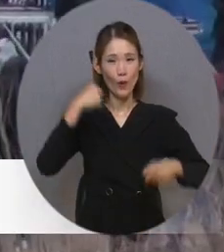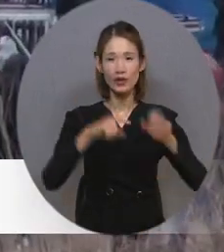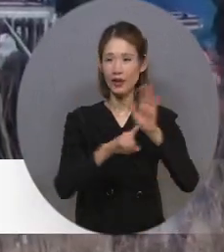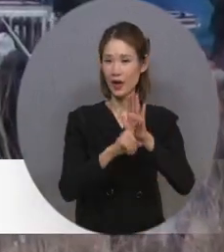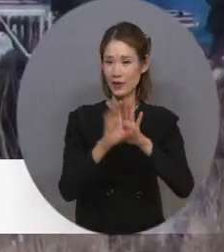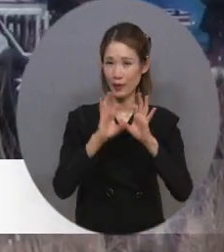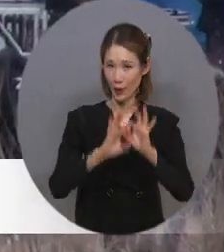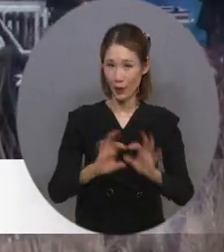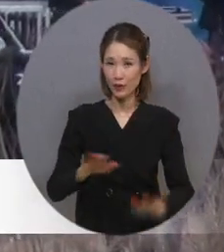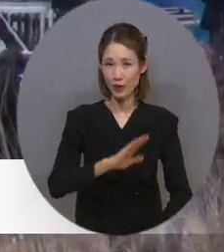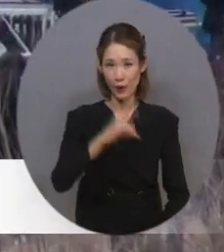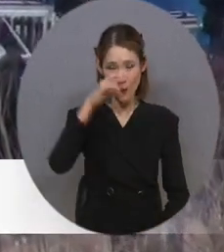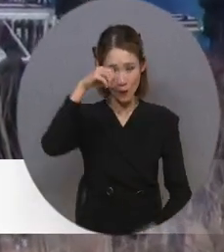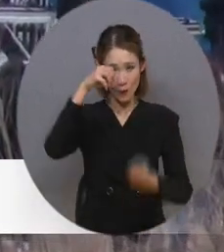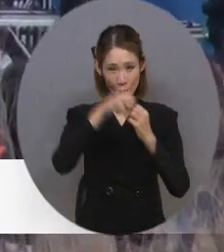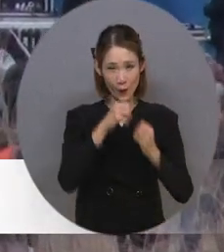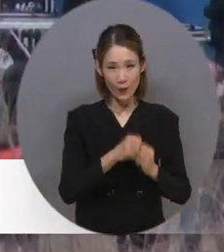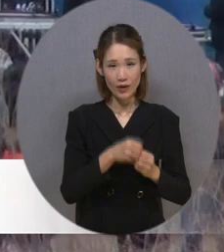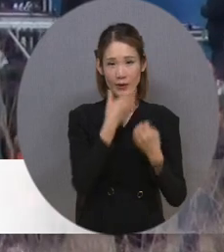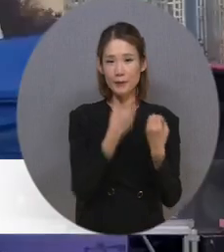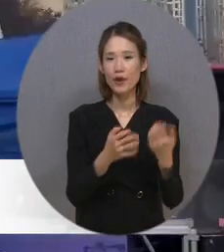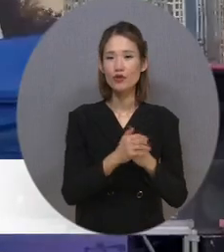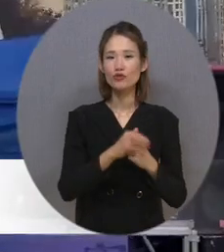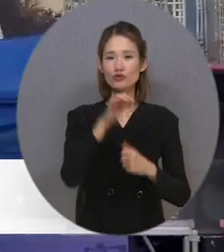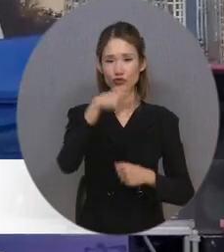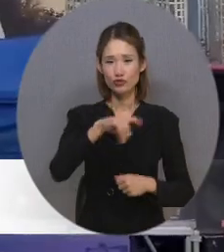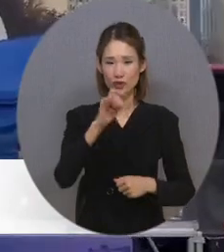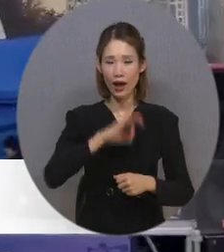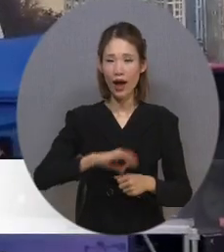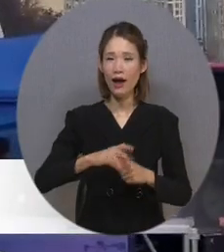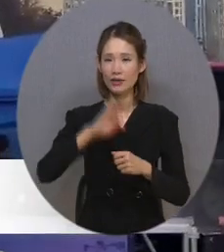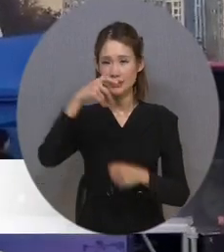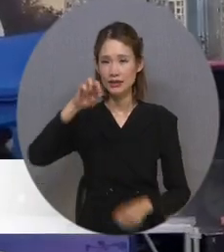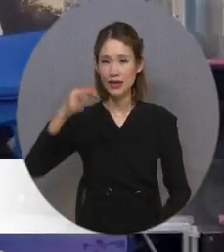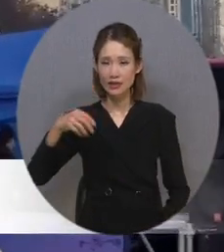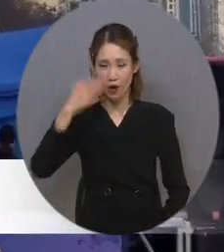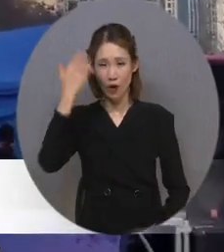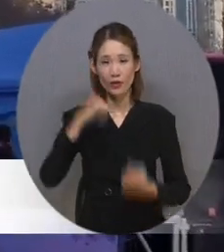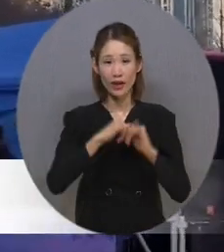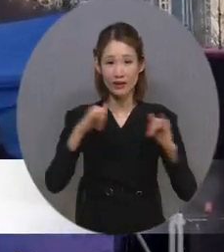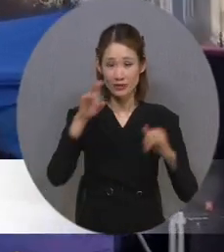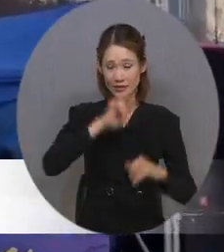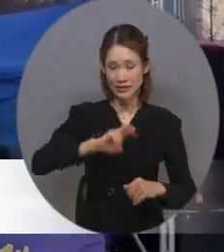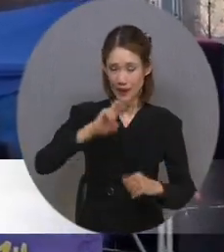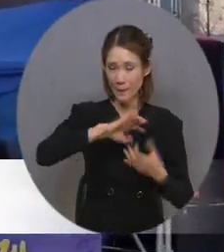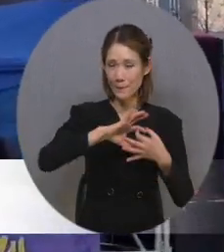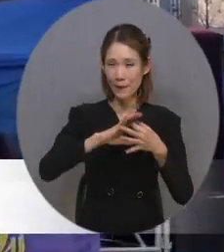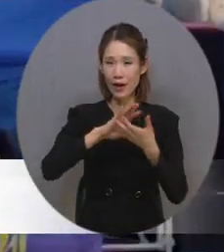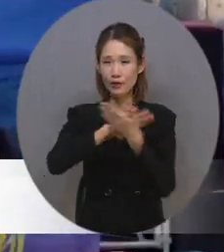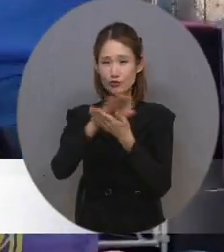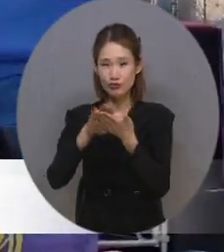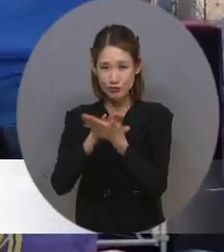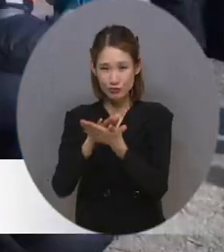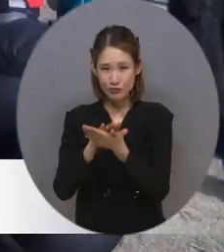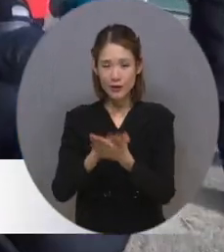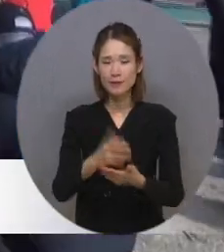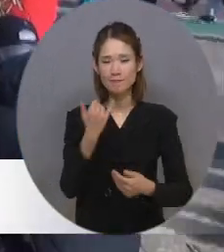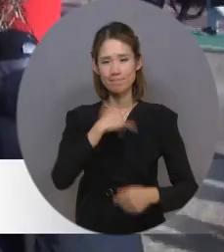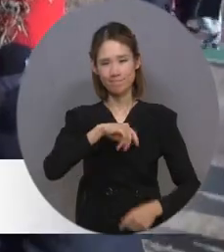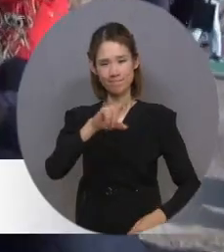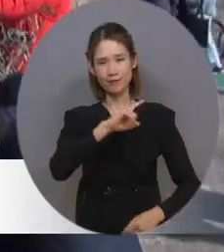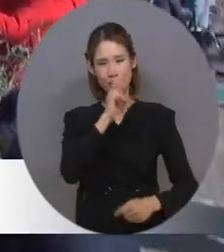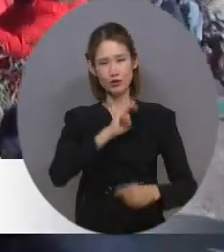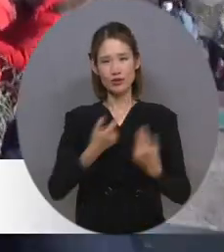우리 고유의 명절을 국악, 클래식, 현대음악이 어우러지는 품격 있는 음악과 함께했습니다.